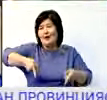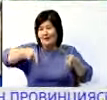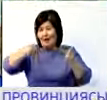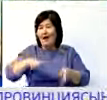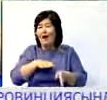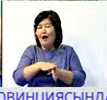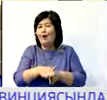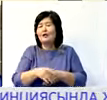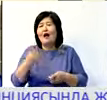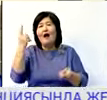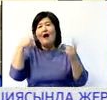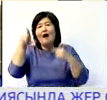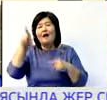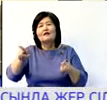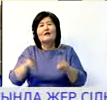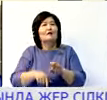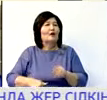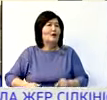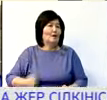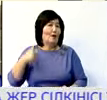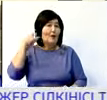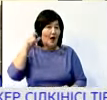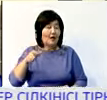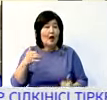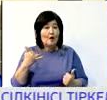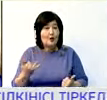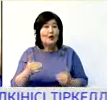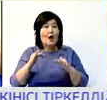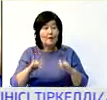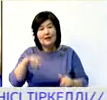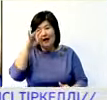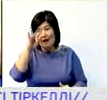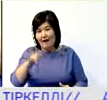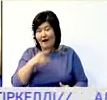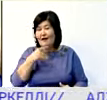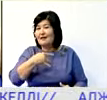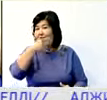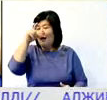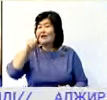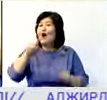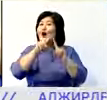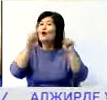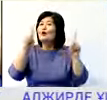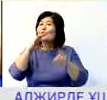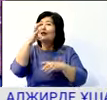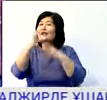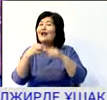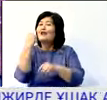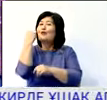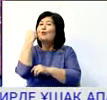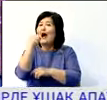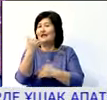айналған аңыз адамдар, тау тұлғалар. Ал бүгінгінің бүлдіршіні қазақ ғарышкерлерінде жұлдыздар әлемін бағындырсам